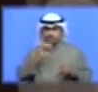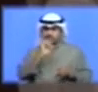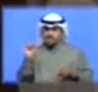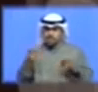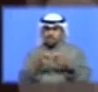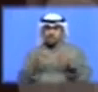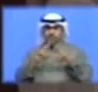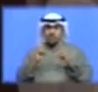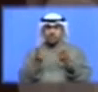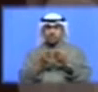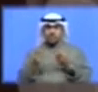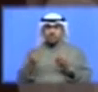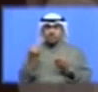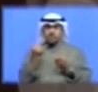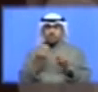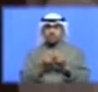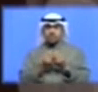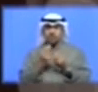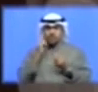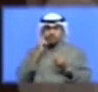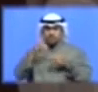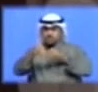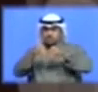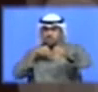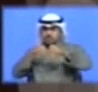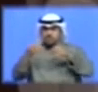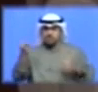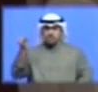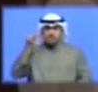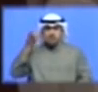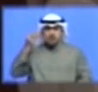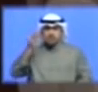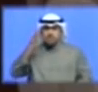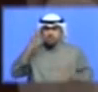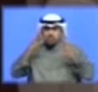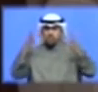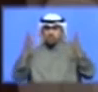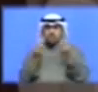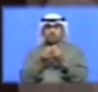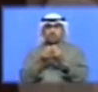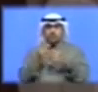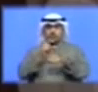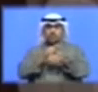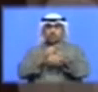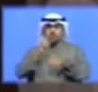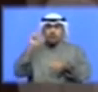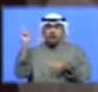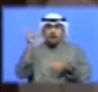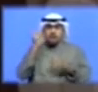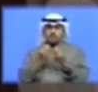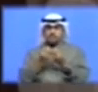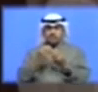المؤتمر الذي يعد أرضية خصبة لتبادل المعلومات والتجارب بين الأطباء المحليين